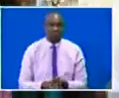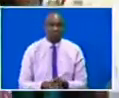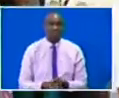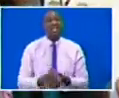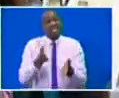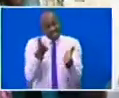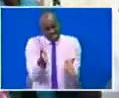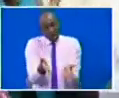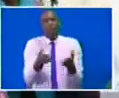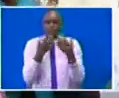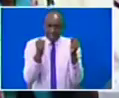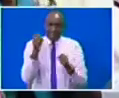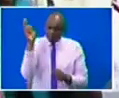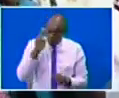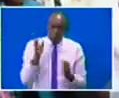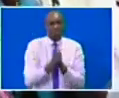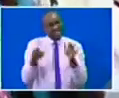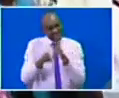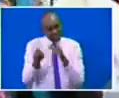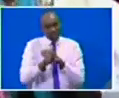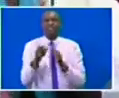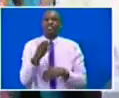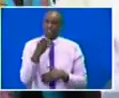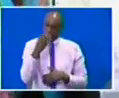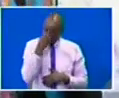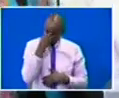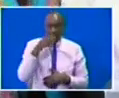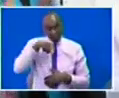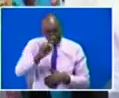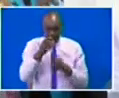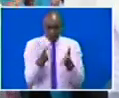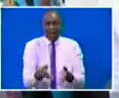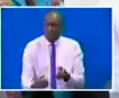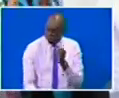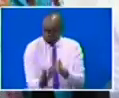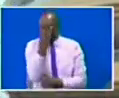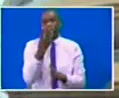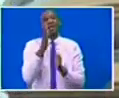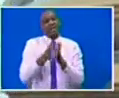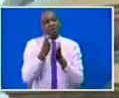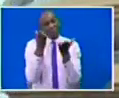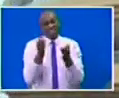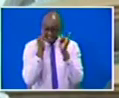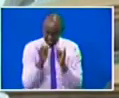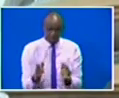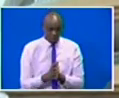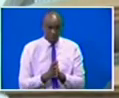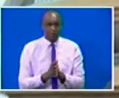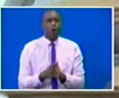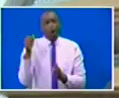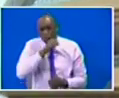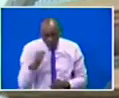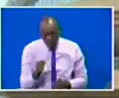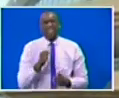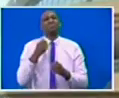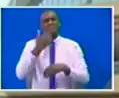Hatimaye rais na naibu wake pamoja na serikali ya Uchina walizindua rasmi reli ya kisasa na kufunga ukurasa wa reli ya zamani iliyojengwa